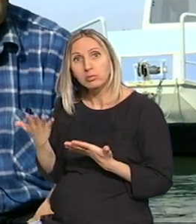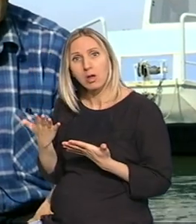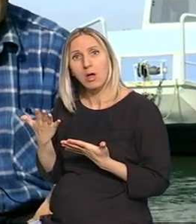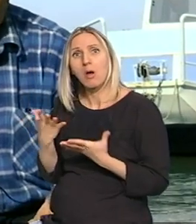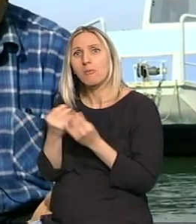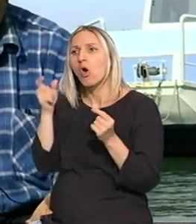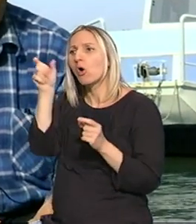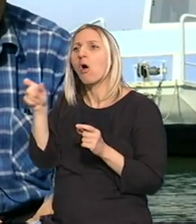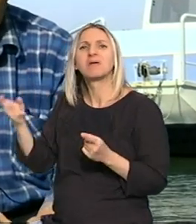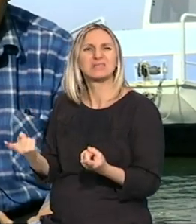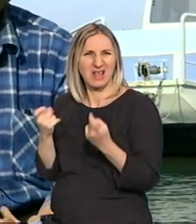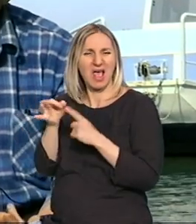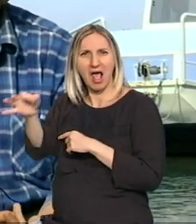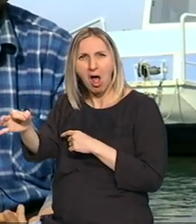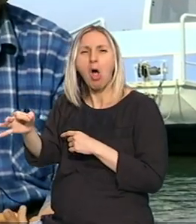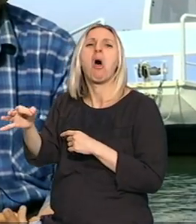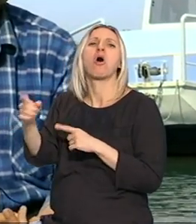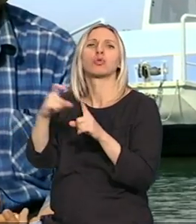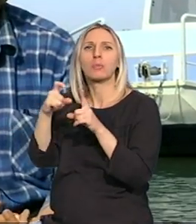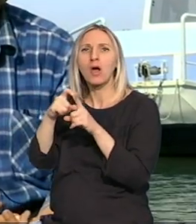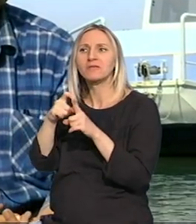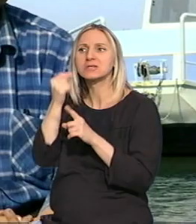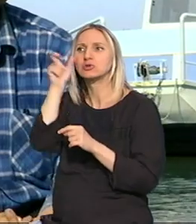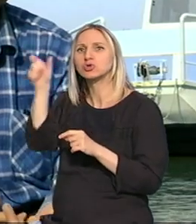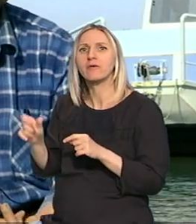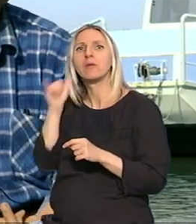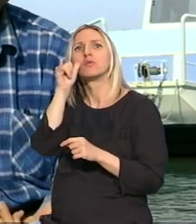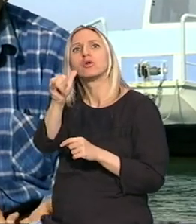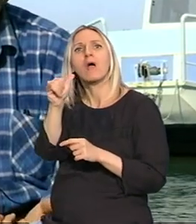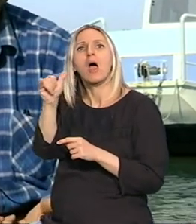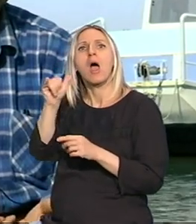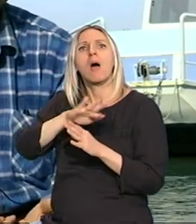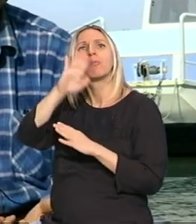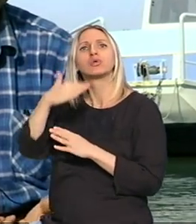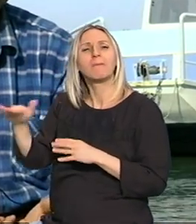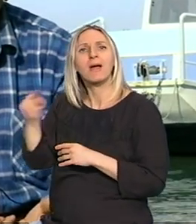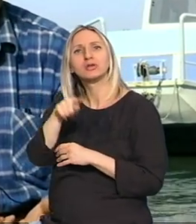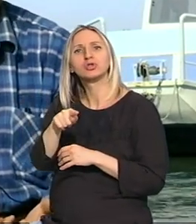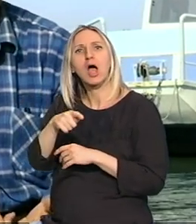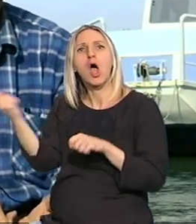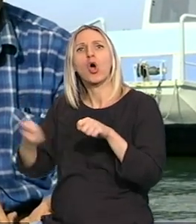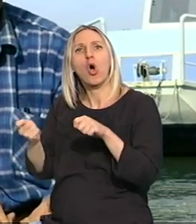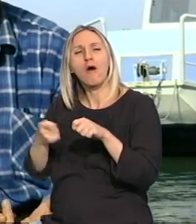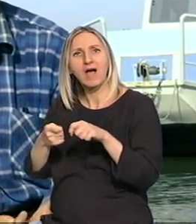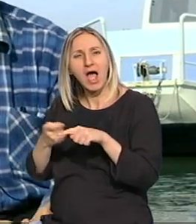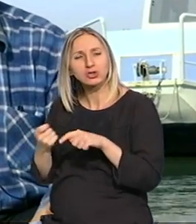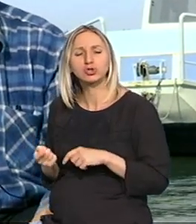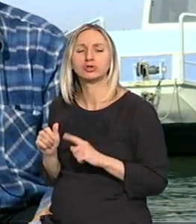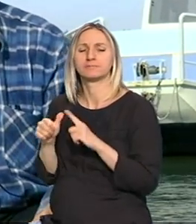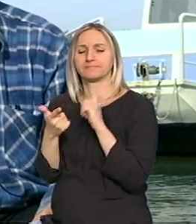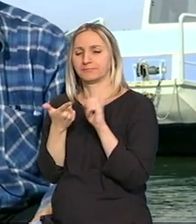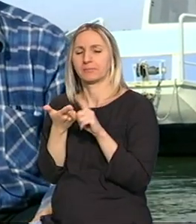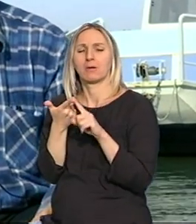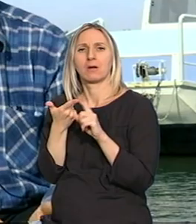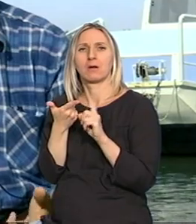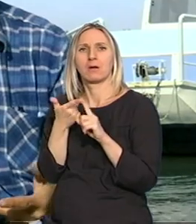Recimo, koliko ja znam, jedan čovjek išao u Budim, učio kovački zanat. A drugi je,